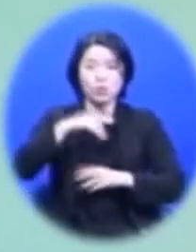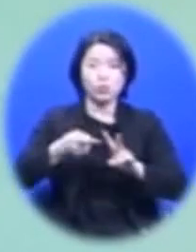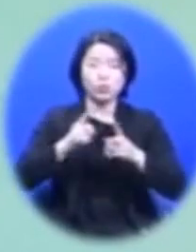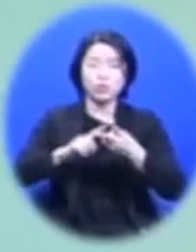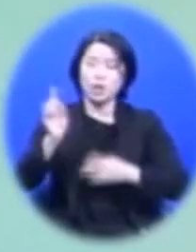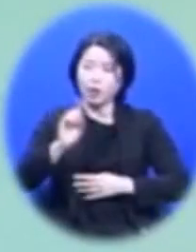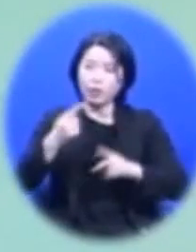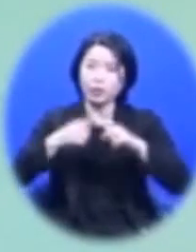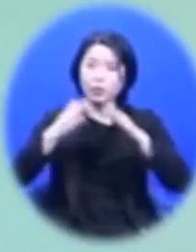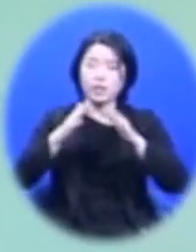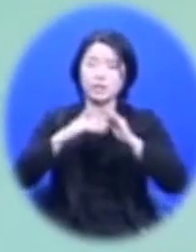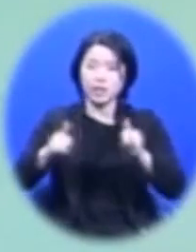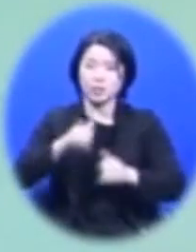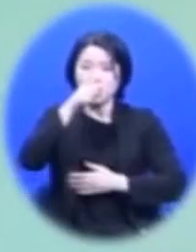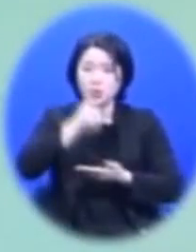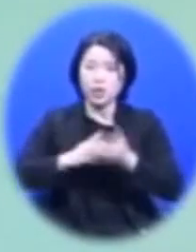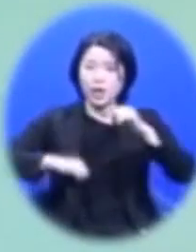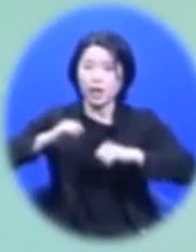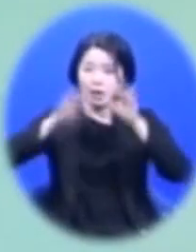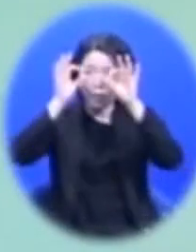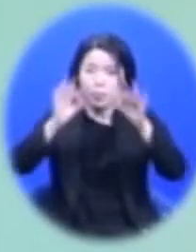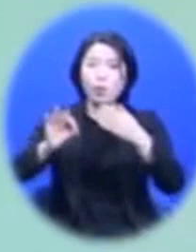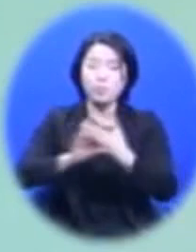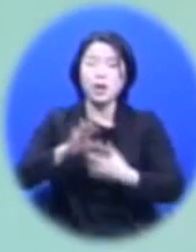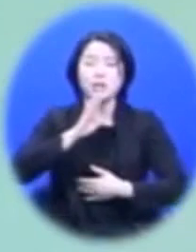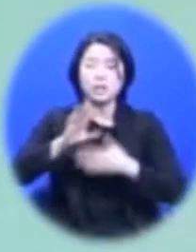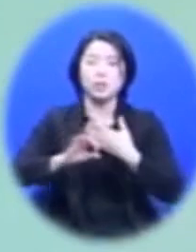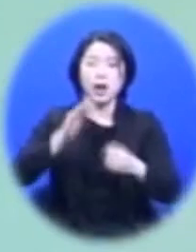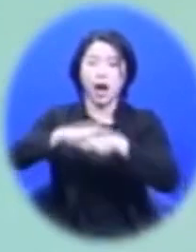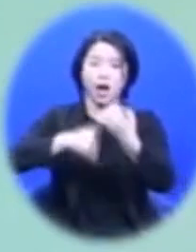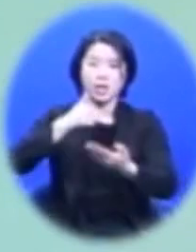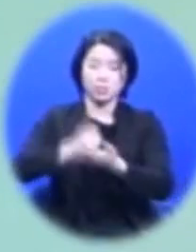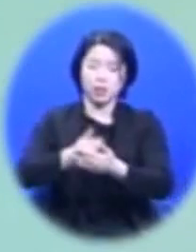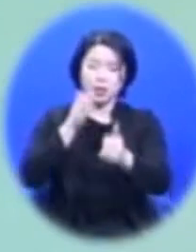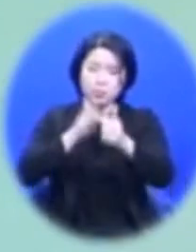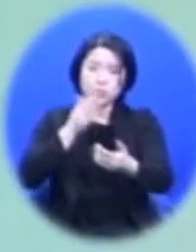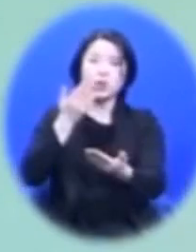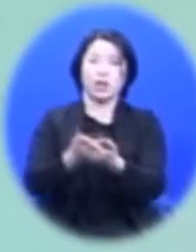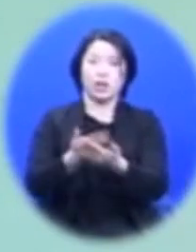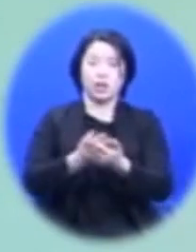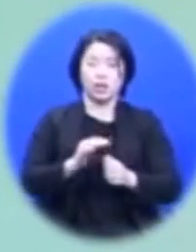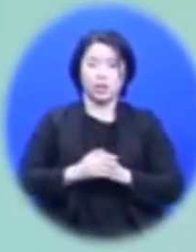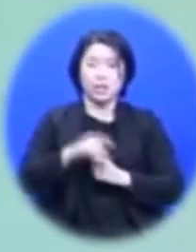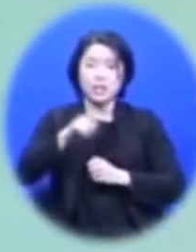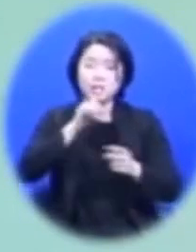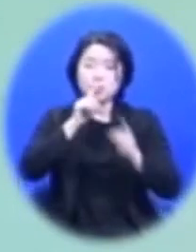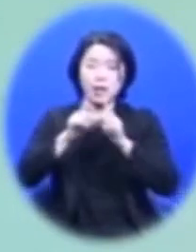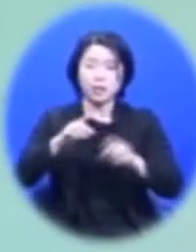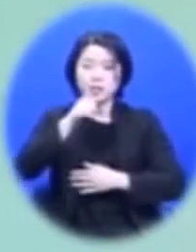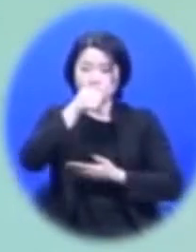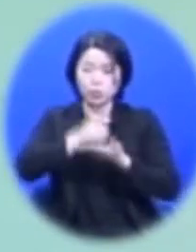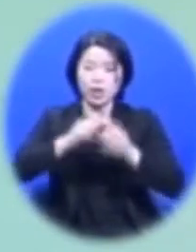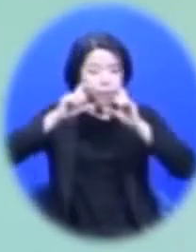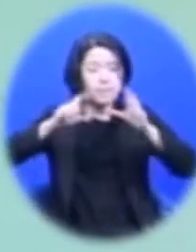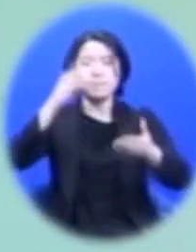교우가 죄 짓는 것을 본다면 그러면 하나님께 간구하십시오. 이 말은 정죄하지